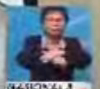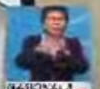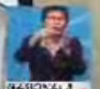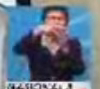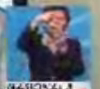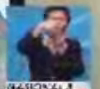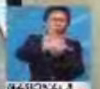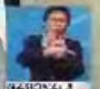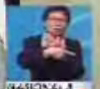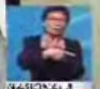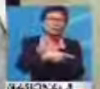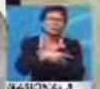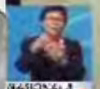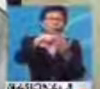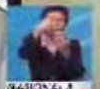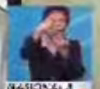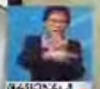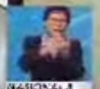Program WCT Kids ini